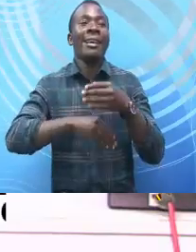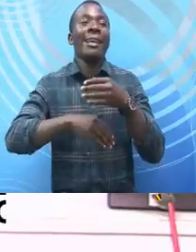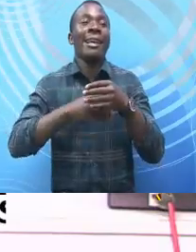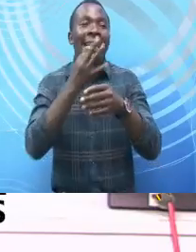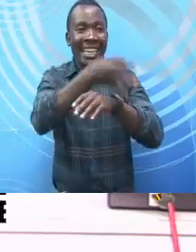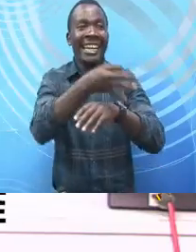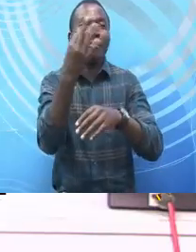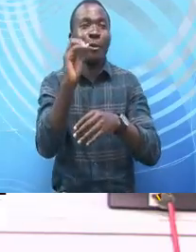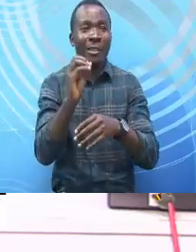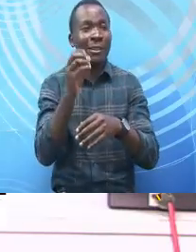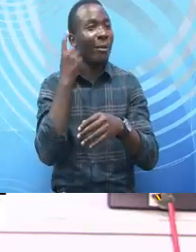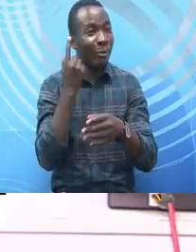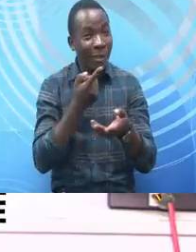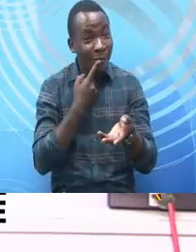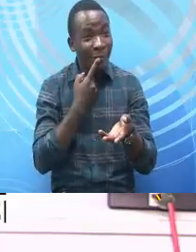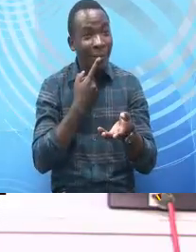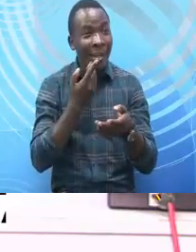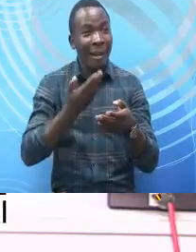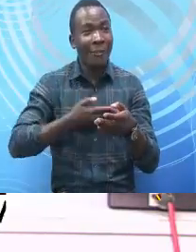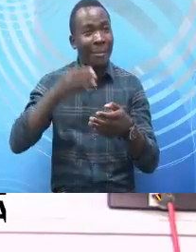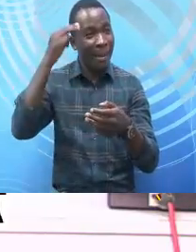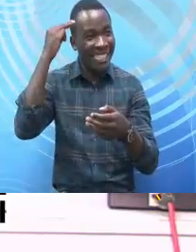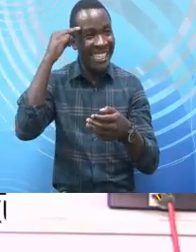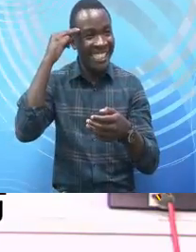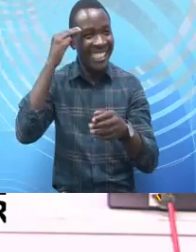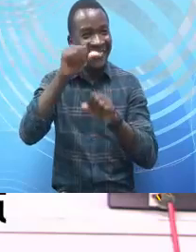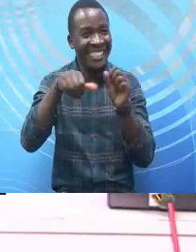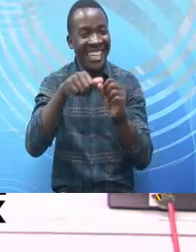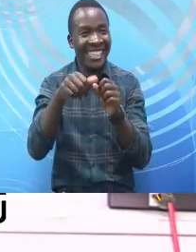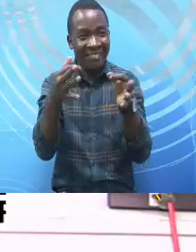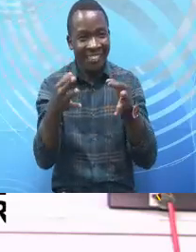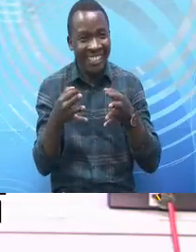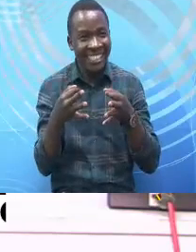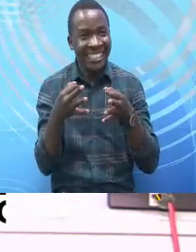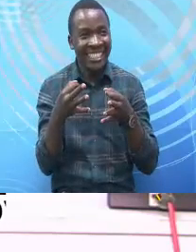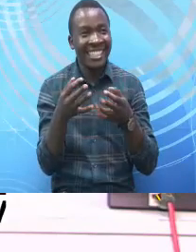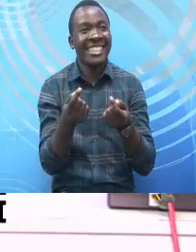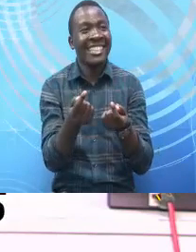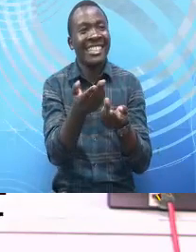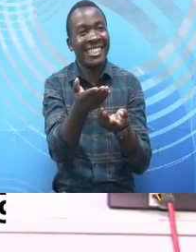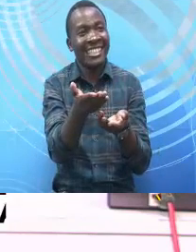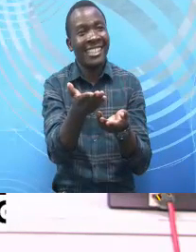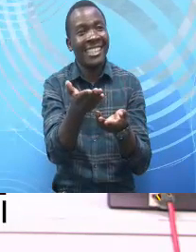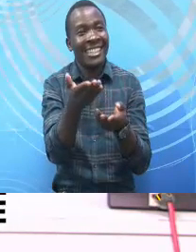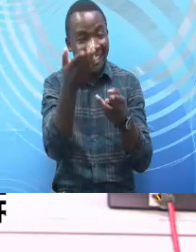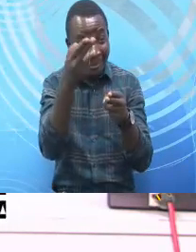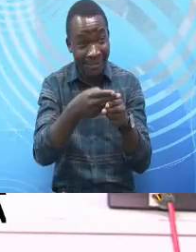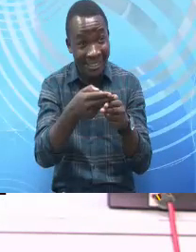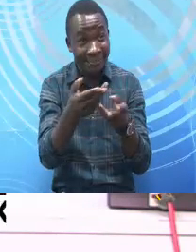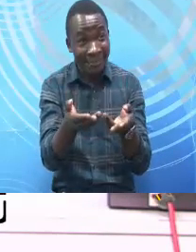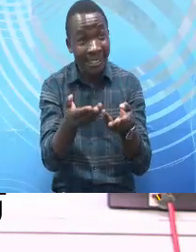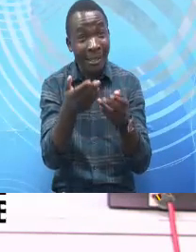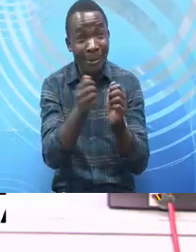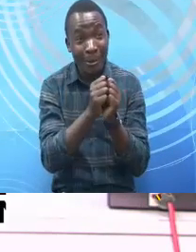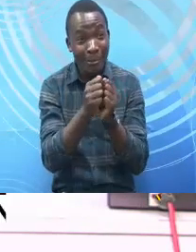kutumva, akaba afite masters mu bijyanye n'icungamutungo ndetse na finance niko babyita.